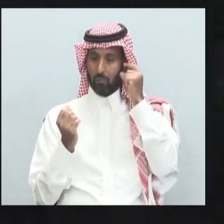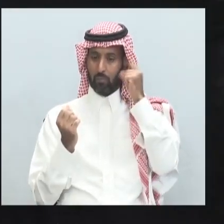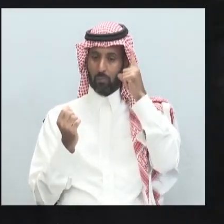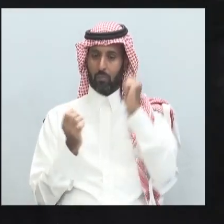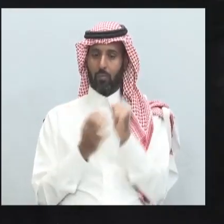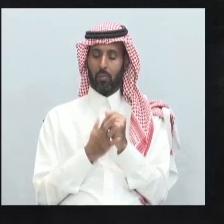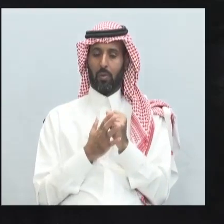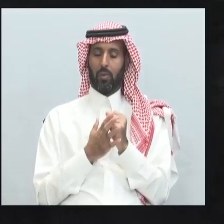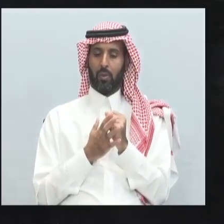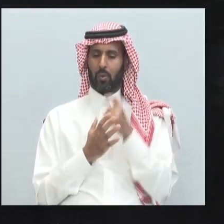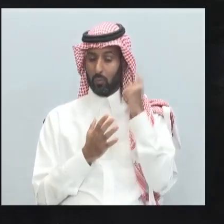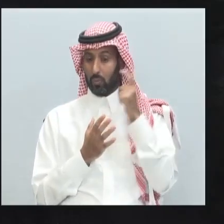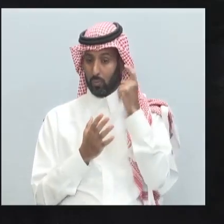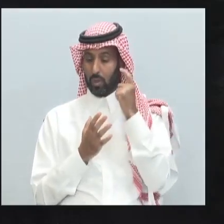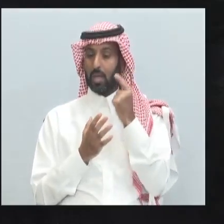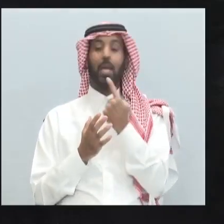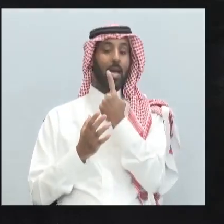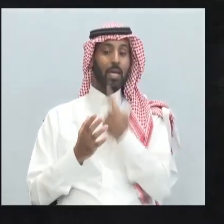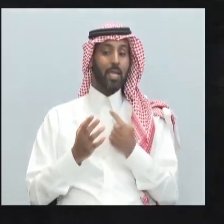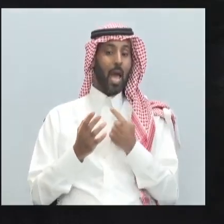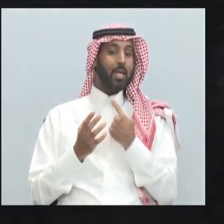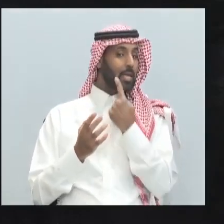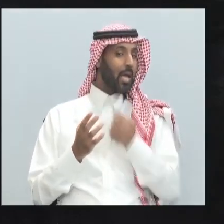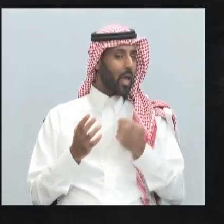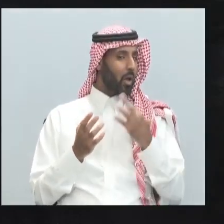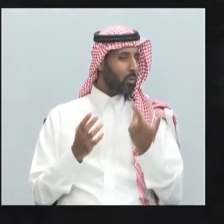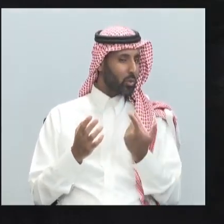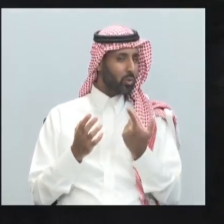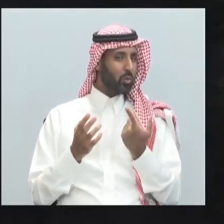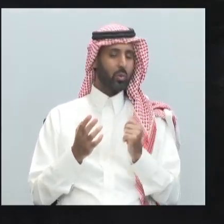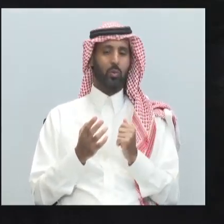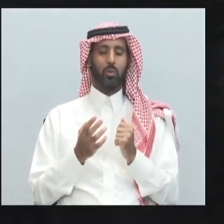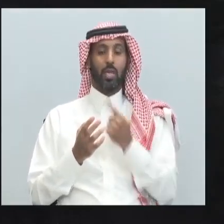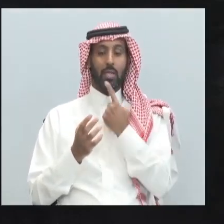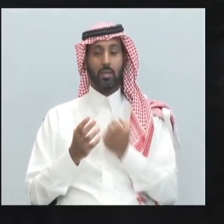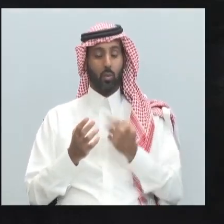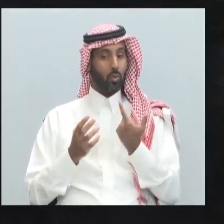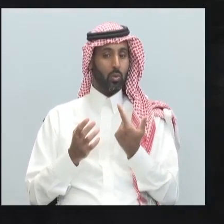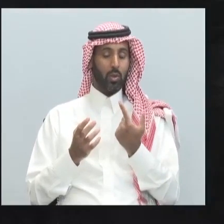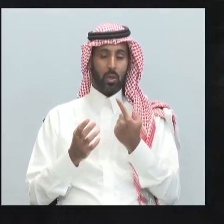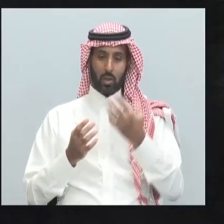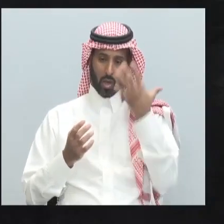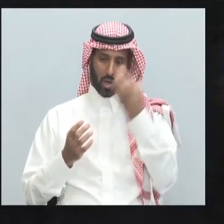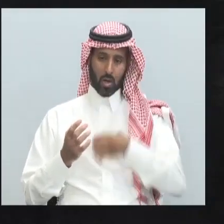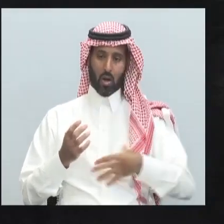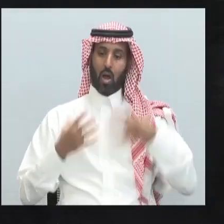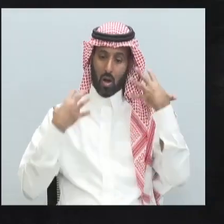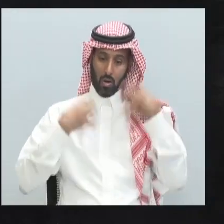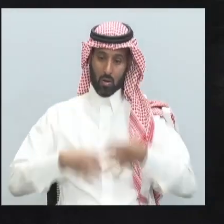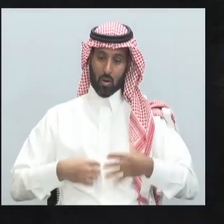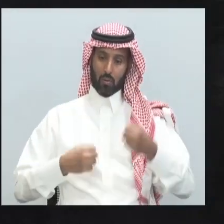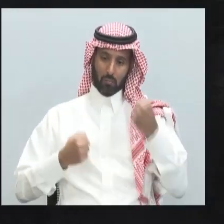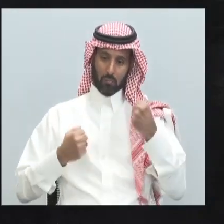healthy mind needs, wants, needs what? يحتاج a healthy body. A